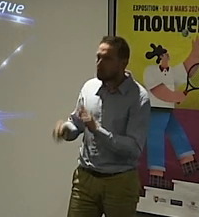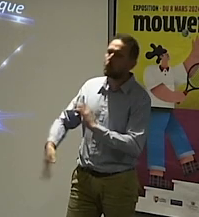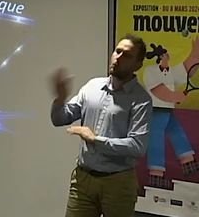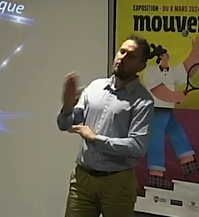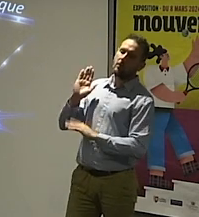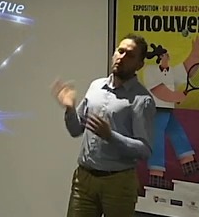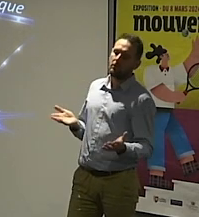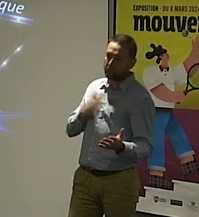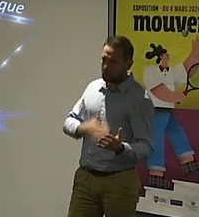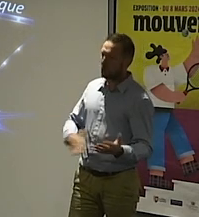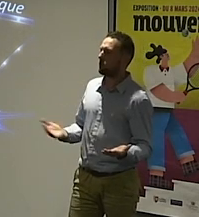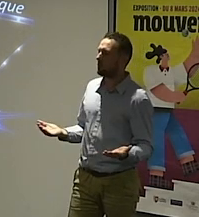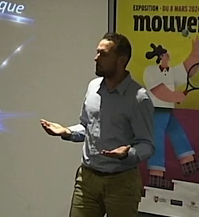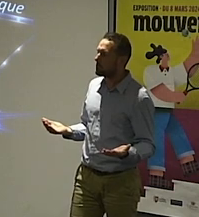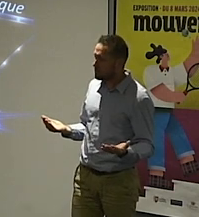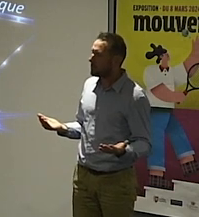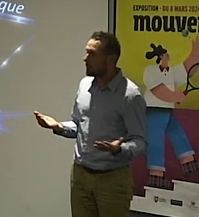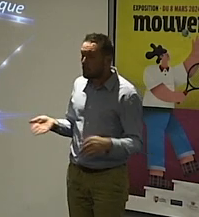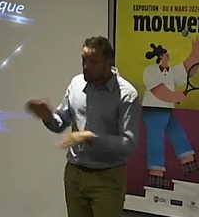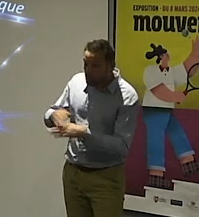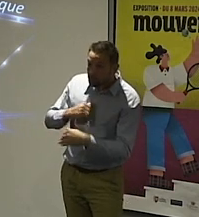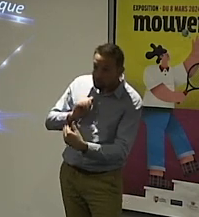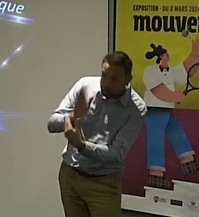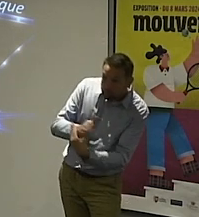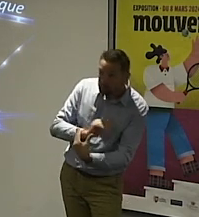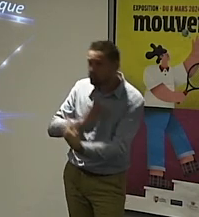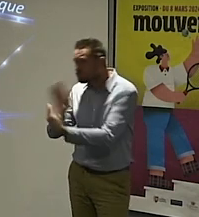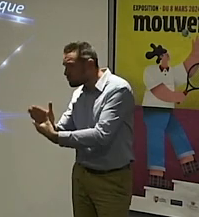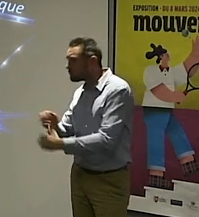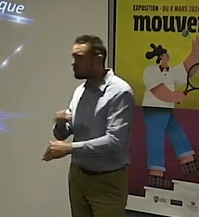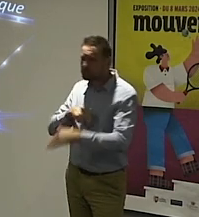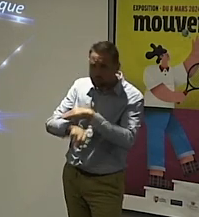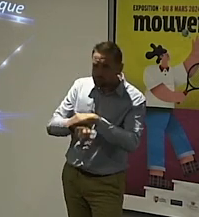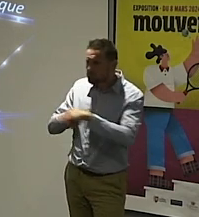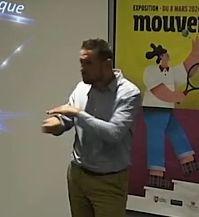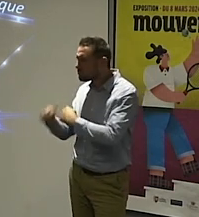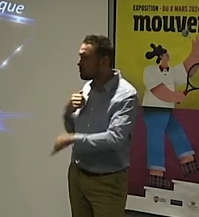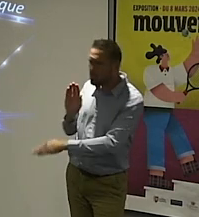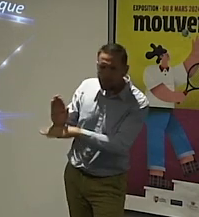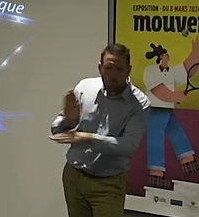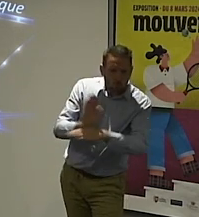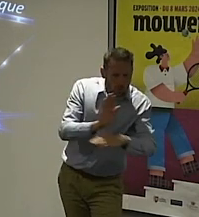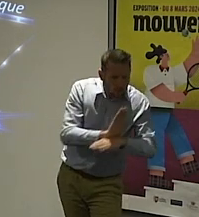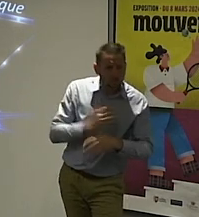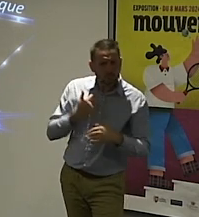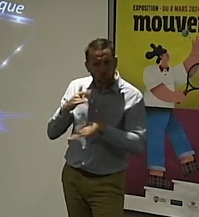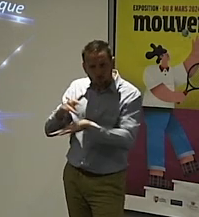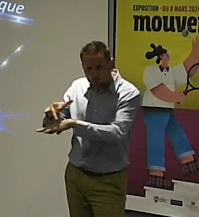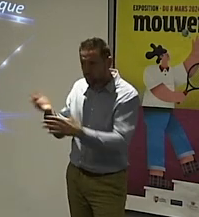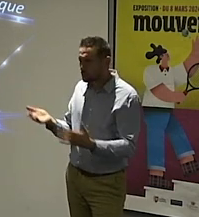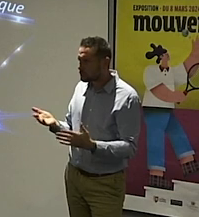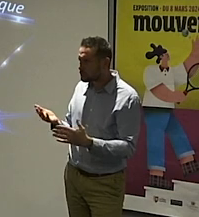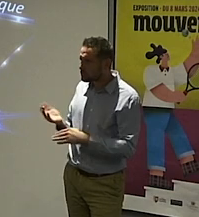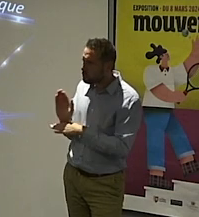Et puis maintenant, ben, voilà, je fais des interventions, des témoignages pour transmettre que le bonheur du